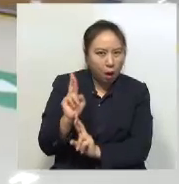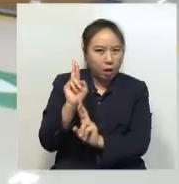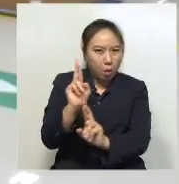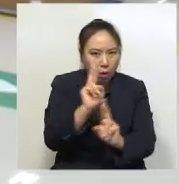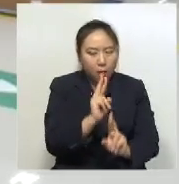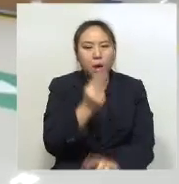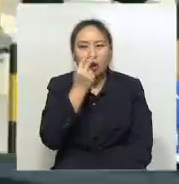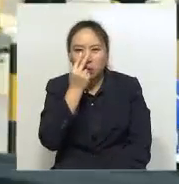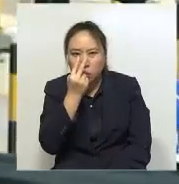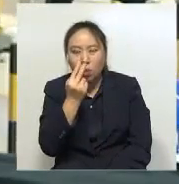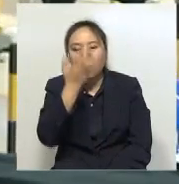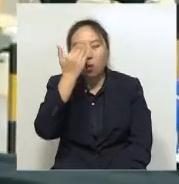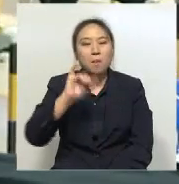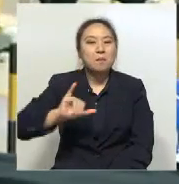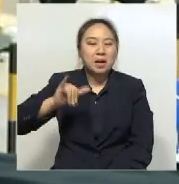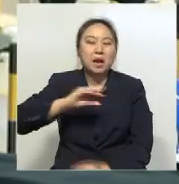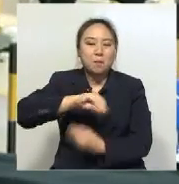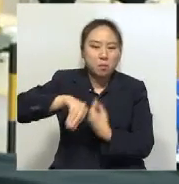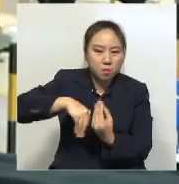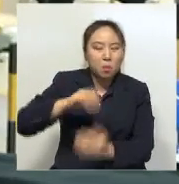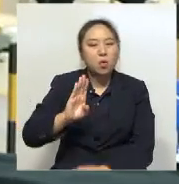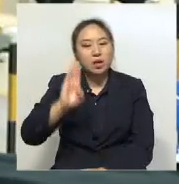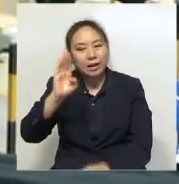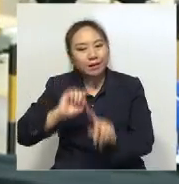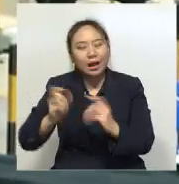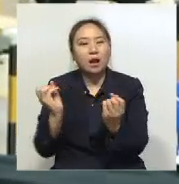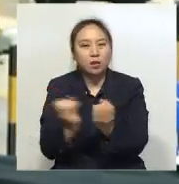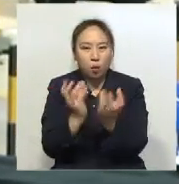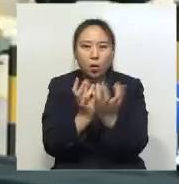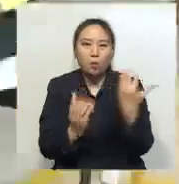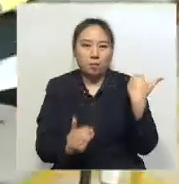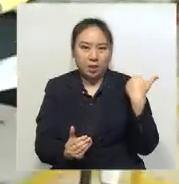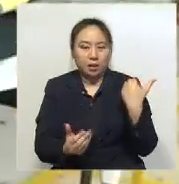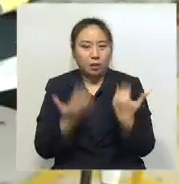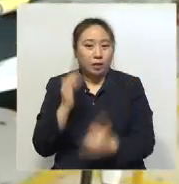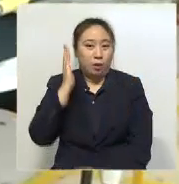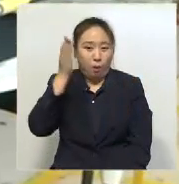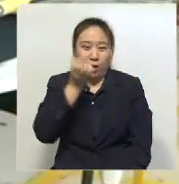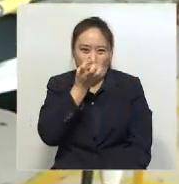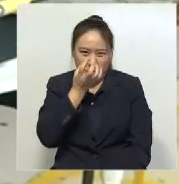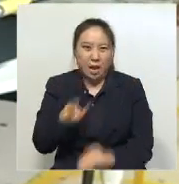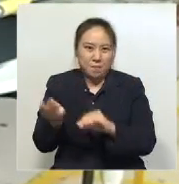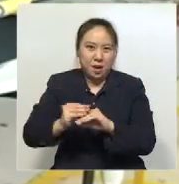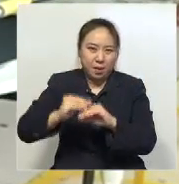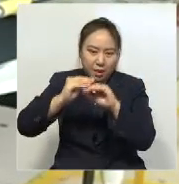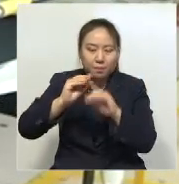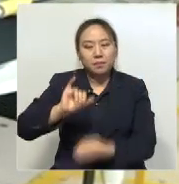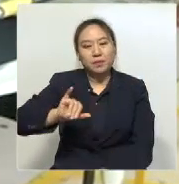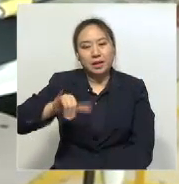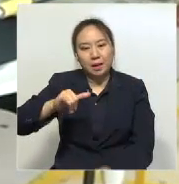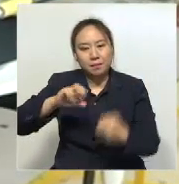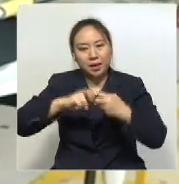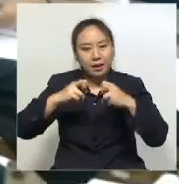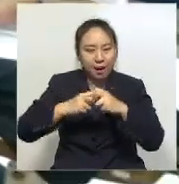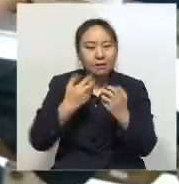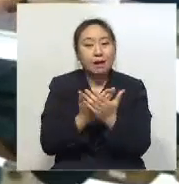ถานการณ์ซึ่งอาจทำให้ผู้ประกอบการได้รับผลกระทบรวมทั้งดอกเบี้ยยังมีแนวโน้มเพิ่มขึ้นและความเสี่ยงจากวิ